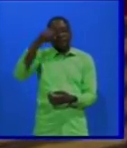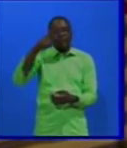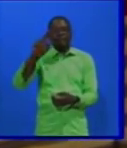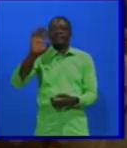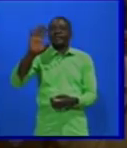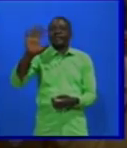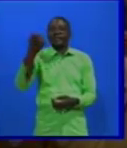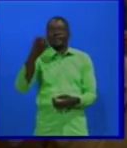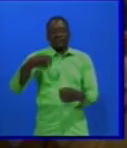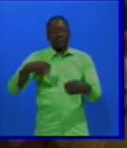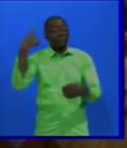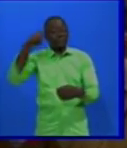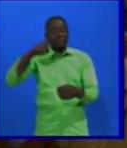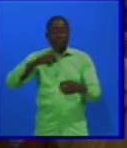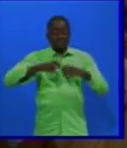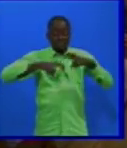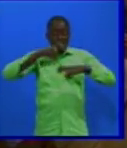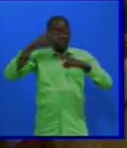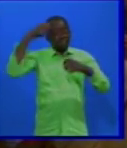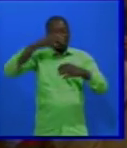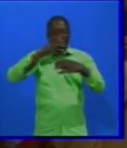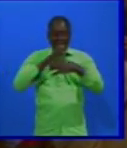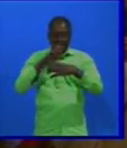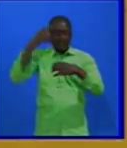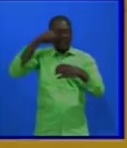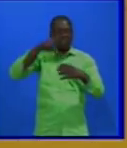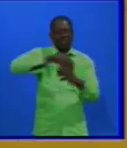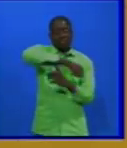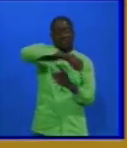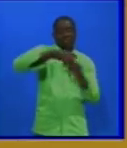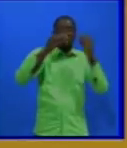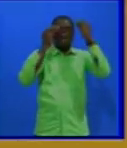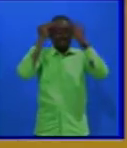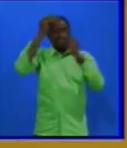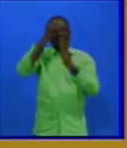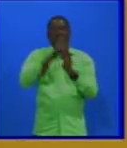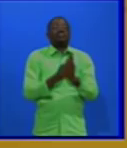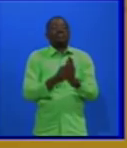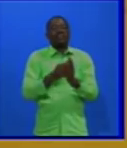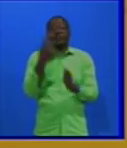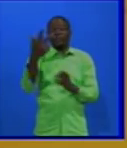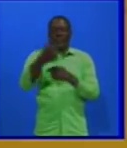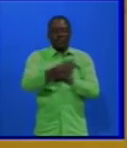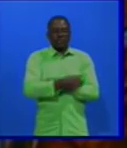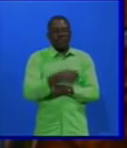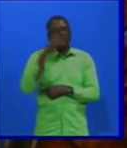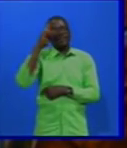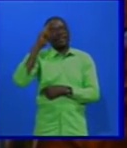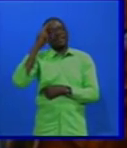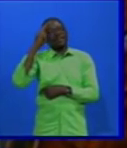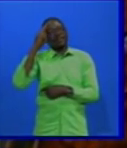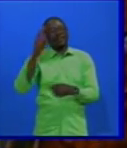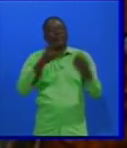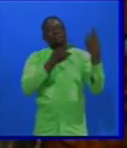les radiologistes du Burkina se réunissent autour de leurs préoccupations. Pendant 3 jours, les réflexions porteront sur un thème